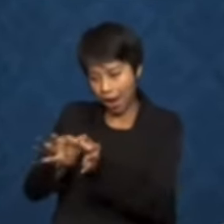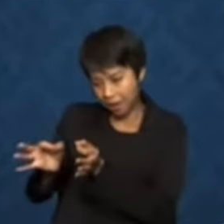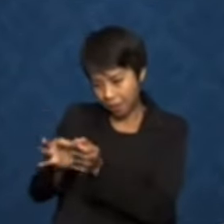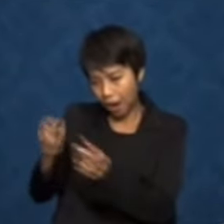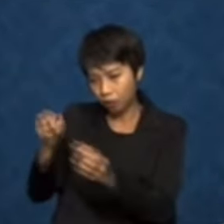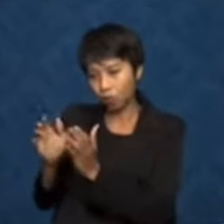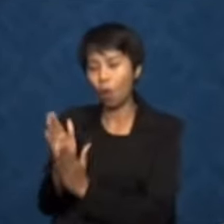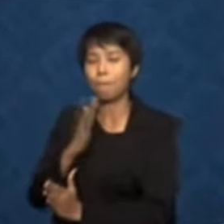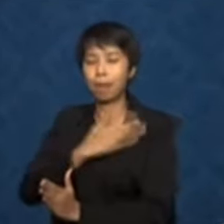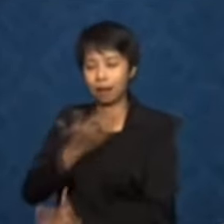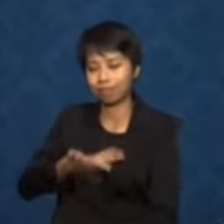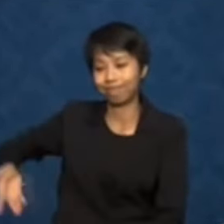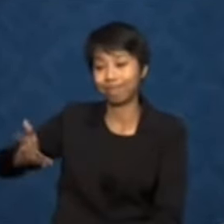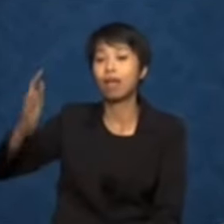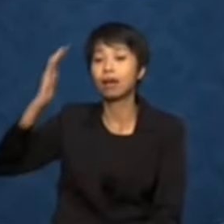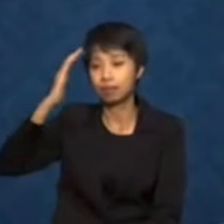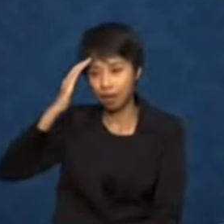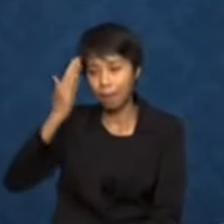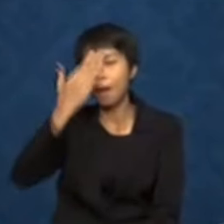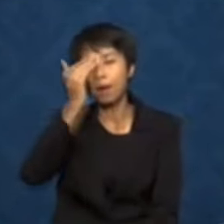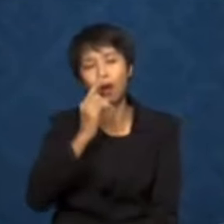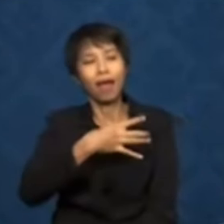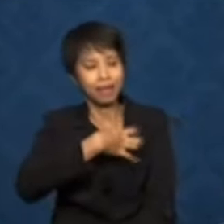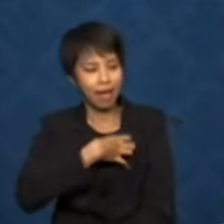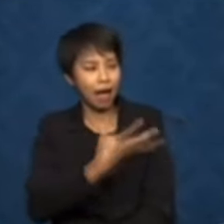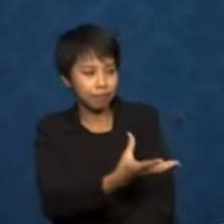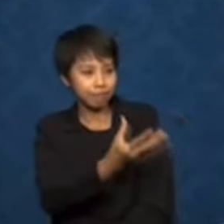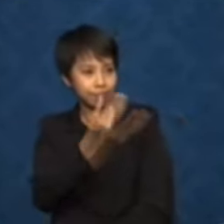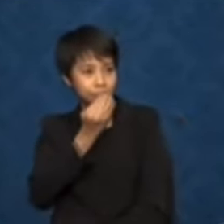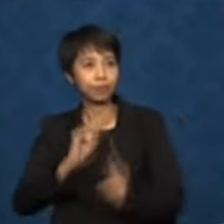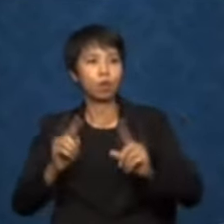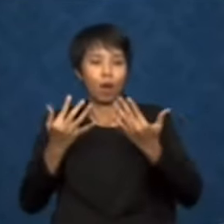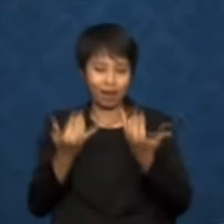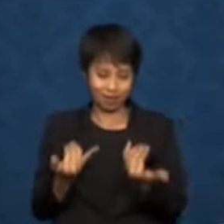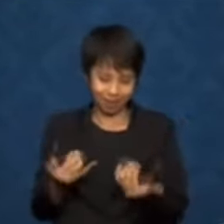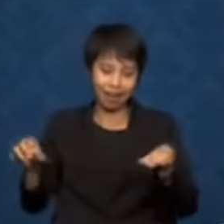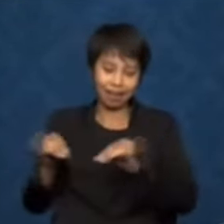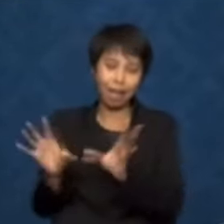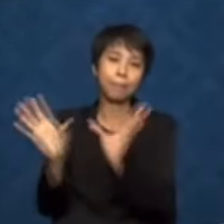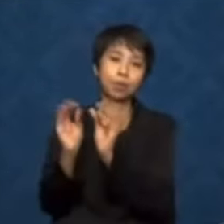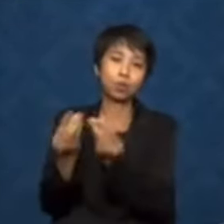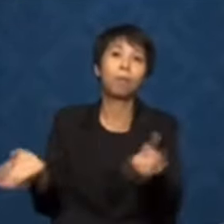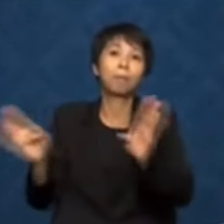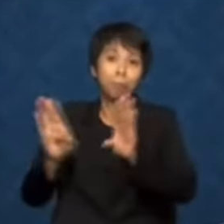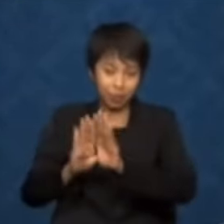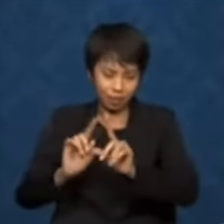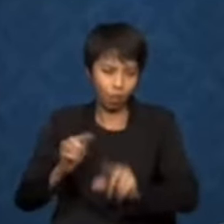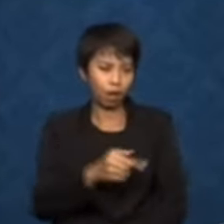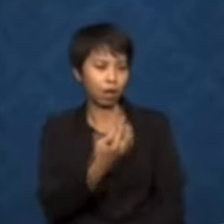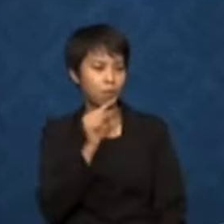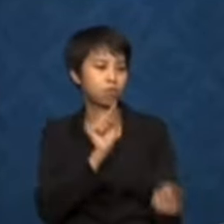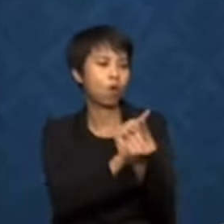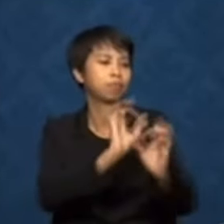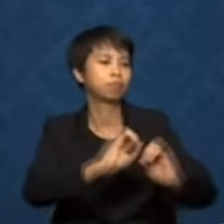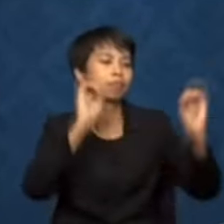มกันรับทราบเพราะต่างก็รอฟังคำตอบค่ะแต่นี่จนจะปิดสมัยแล้วค่ะดิฉันยังไม่เคยเห็นหน้าท่านเลย